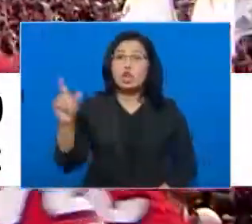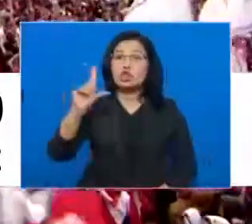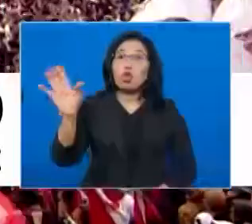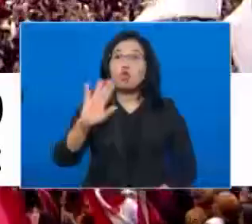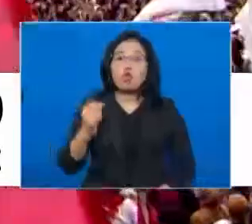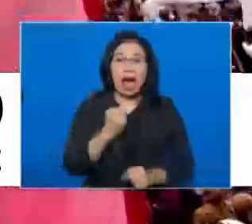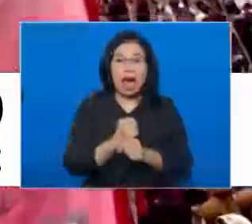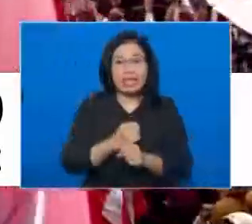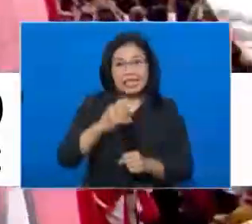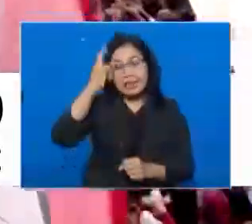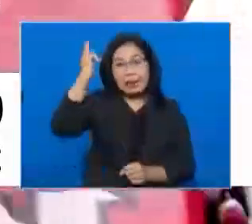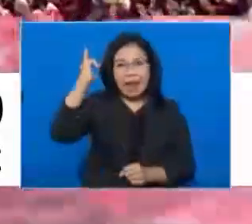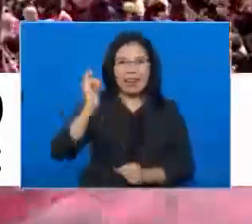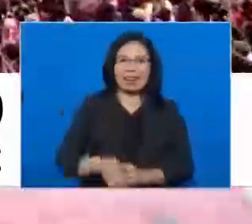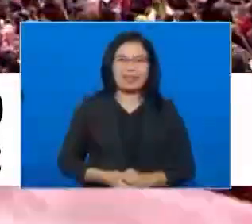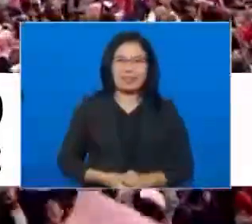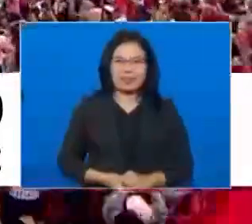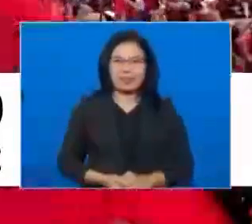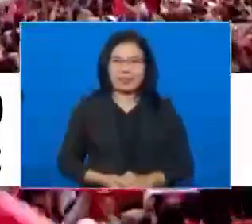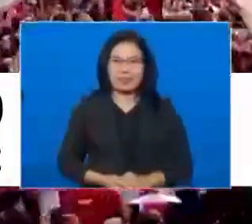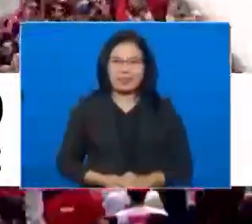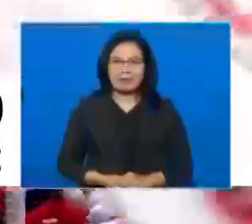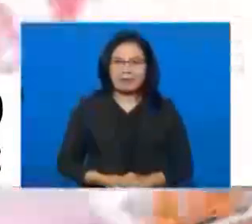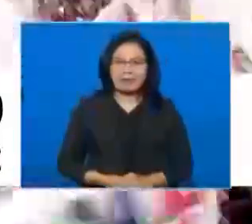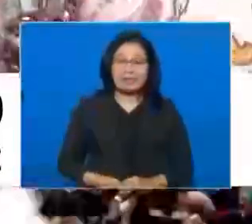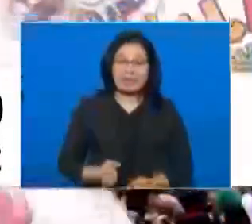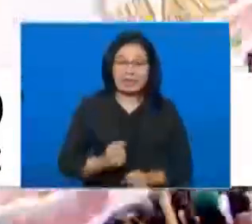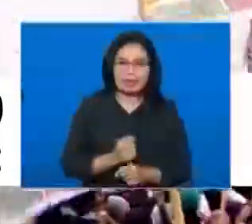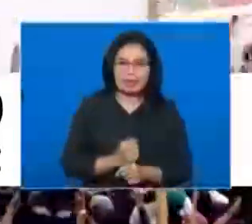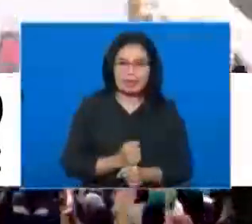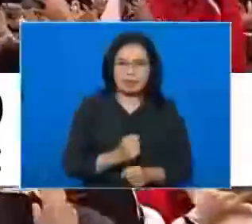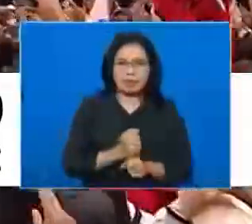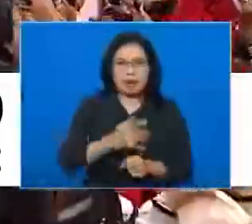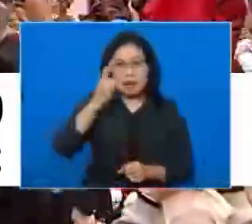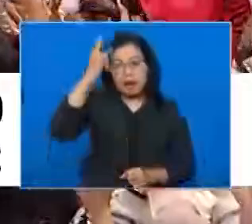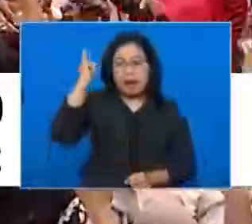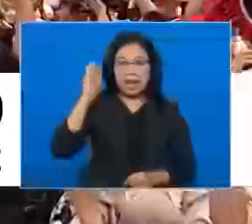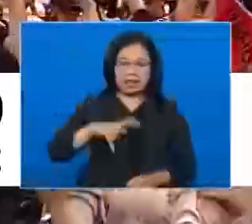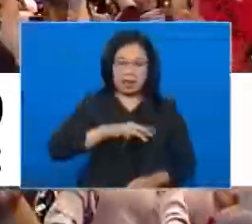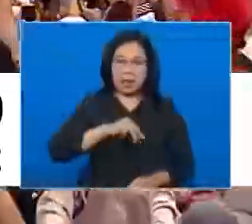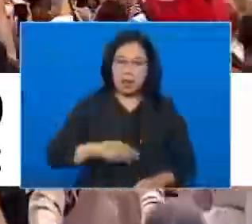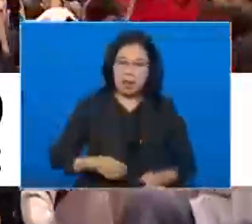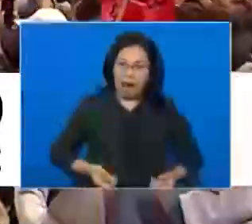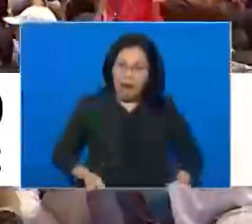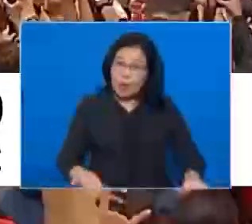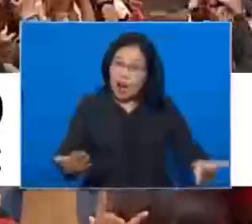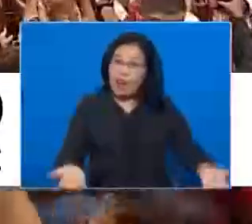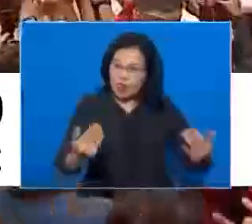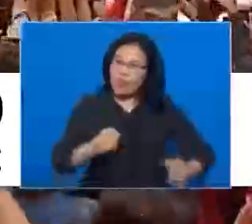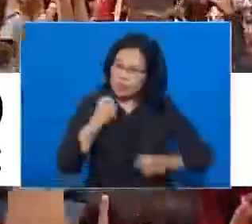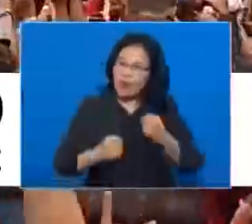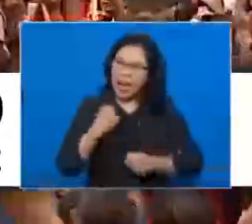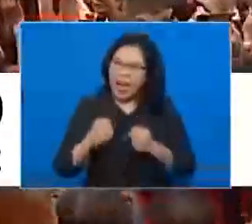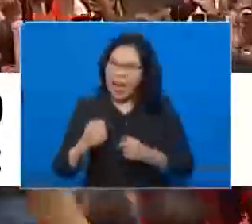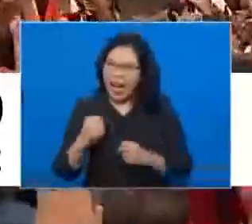Saat berkampanye di Benteng Vastenburg Solo, Ganjar Mahfud juga menyemangati pendukungnya. Dalam pidatonya, Ganjar menyalakan